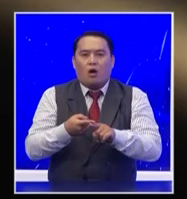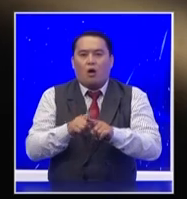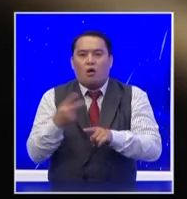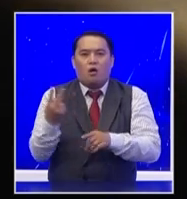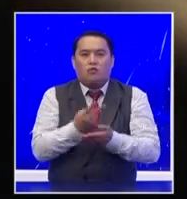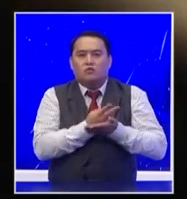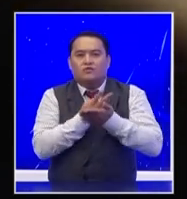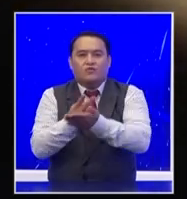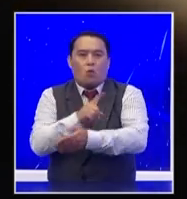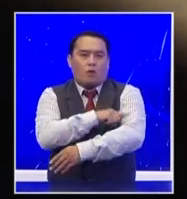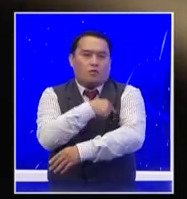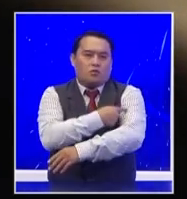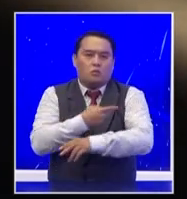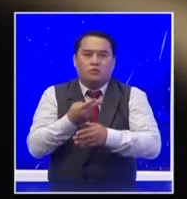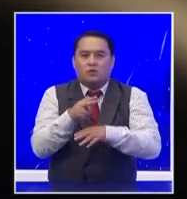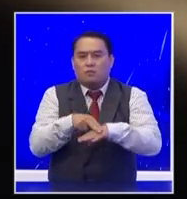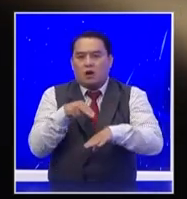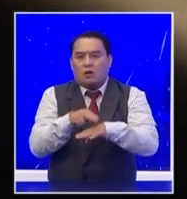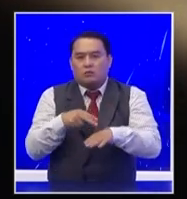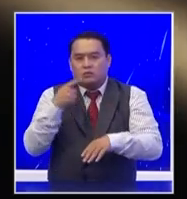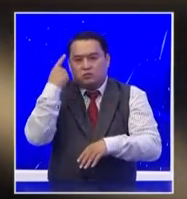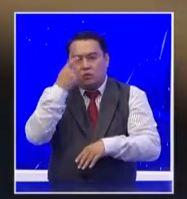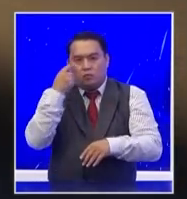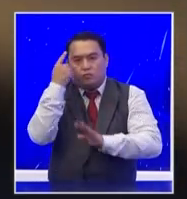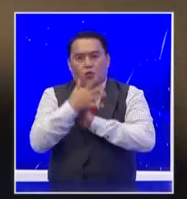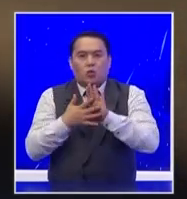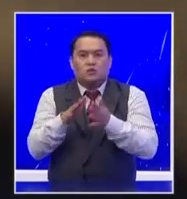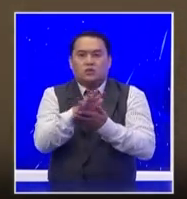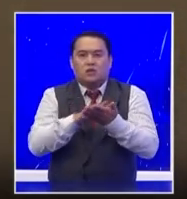Обоих доставили в отделение. Братья протрезвели